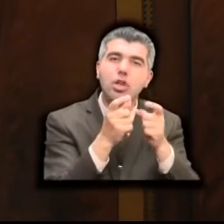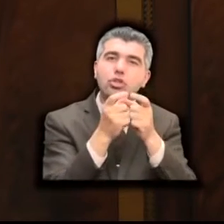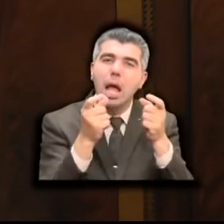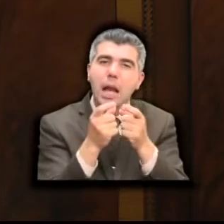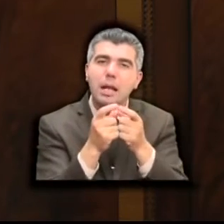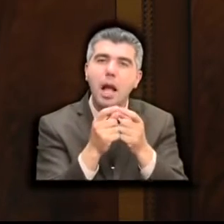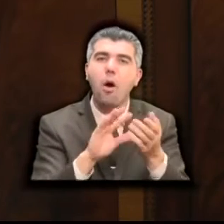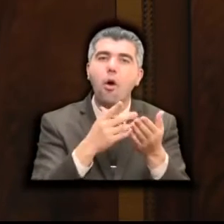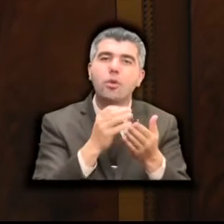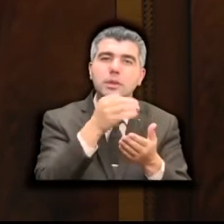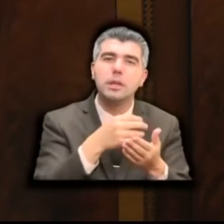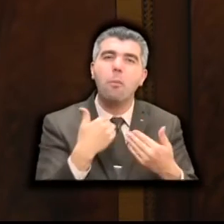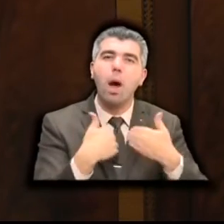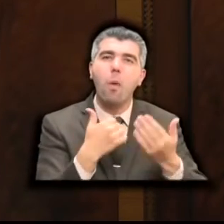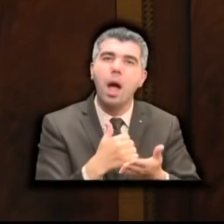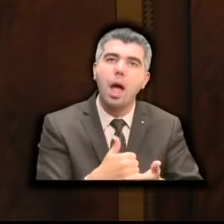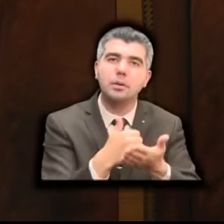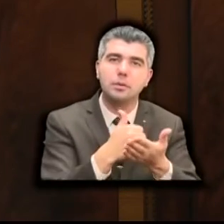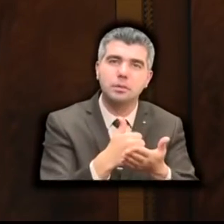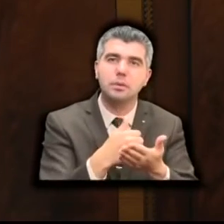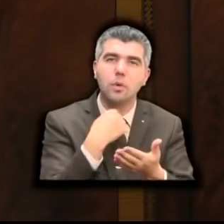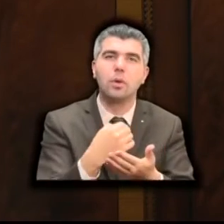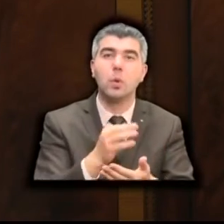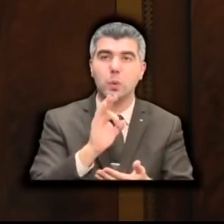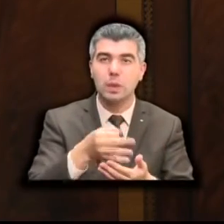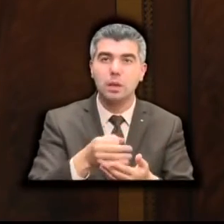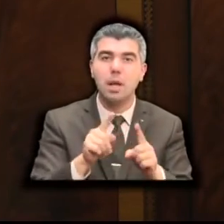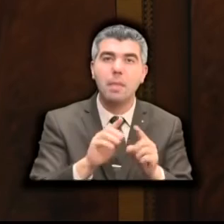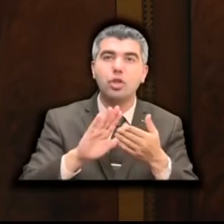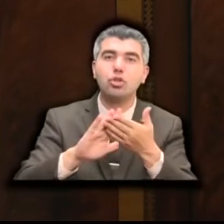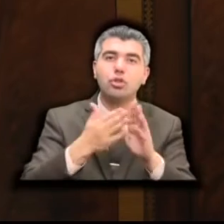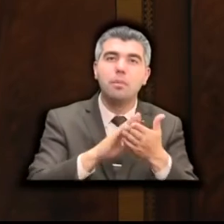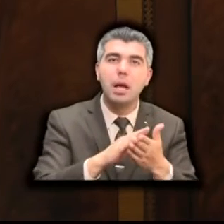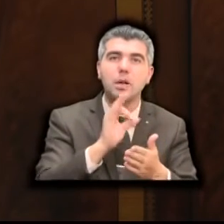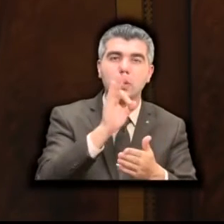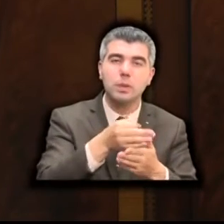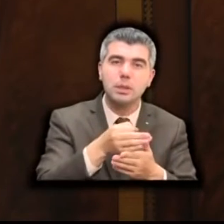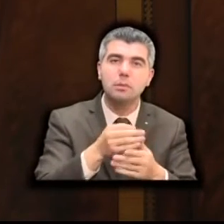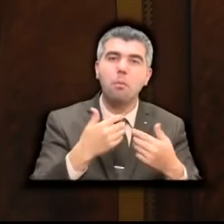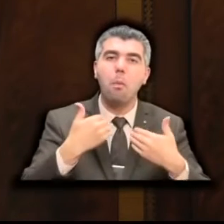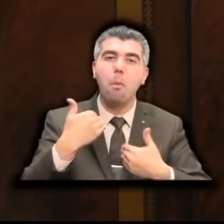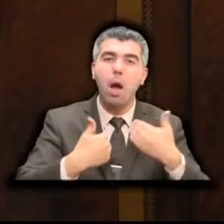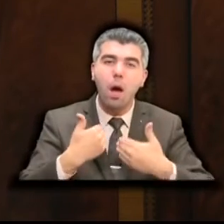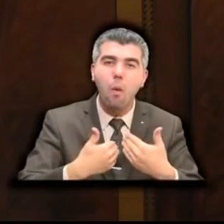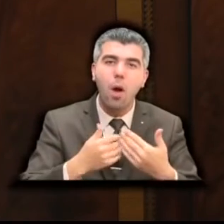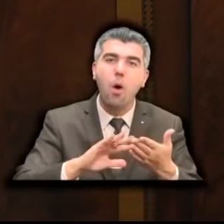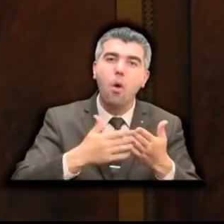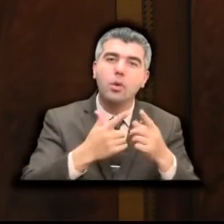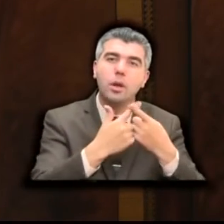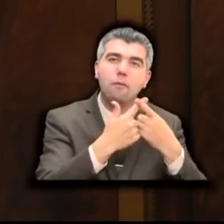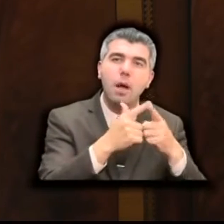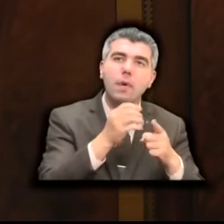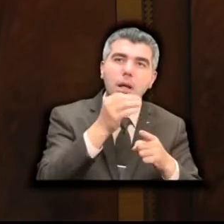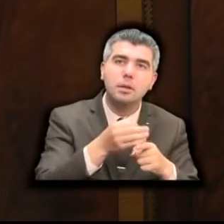استقبال. وهنا نوصي بمالي الاعتماد على جمعيات متخصصة في مجال الإعاقة أو تتوفر على أطر متخصصة لتحسين ظروف